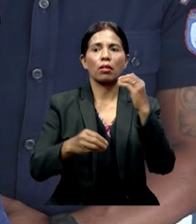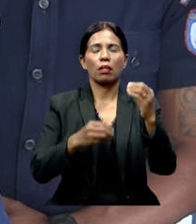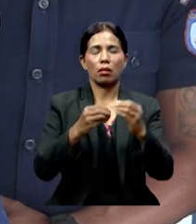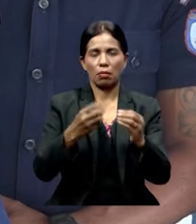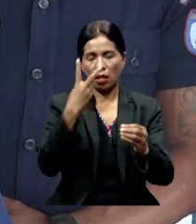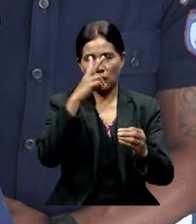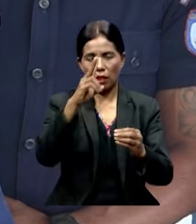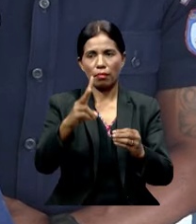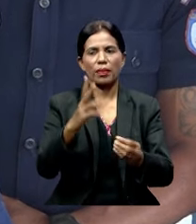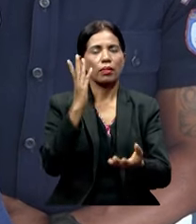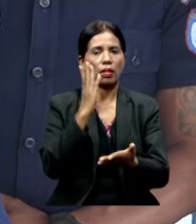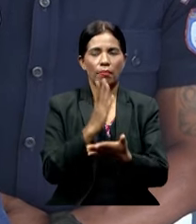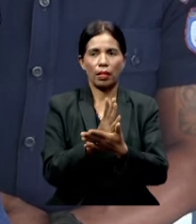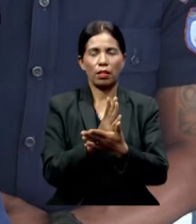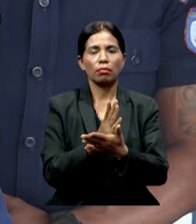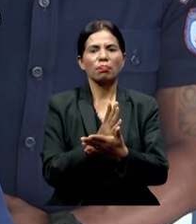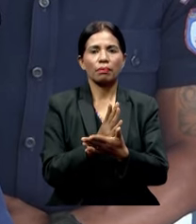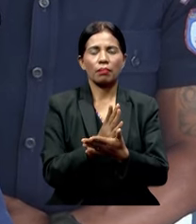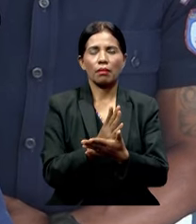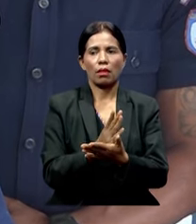operação hudi